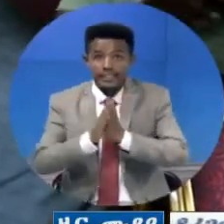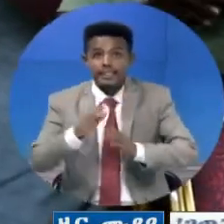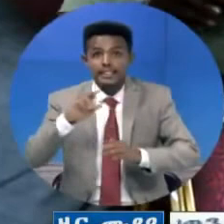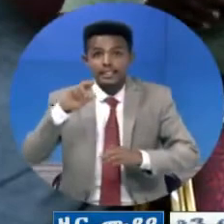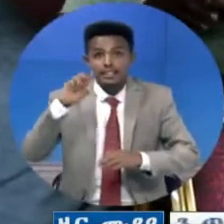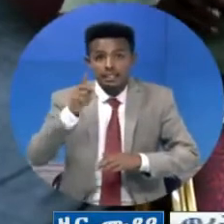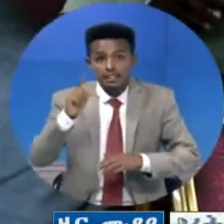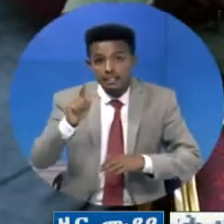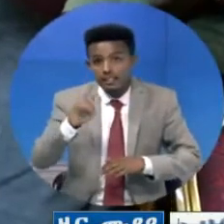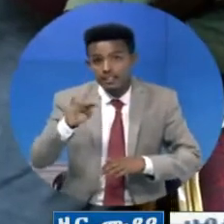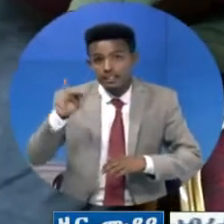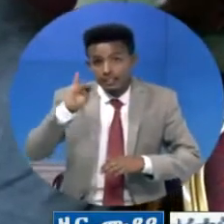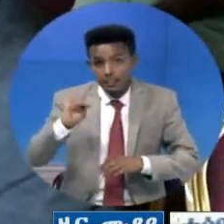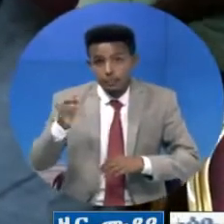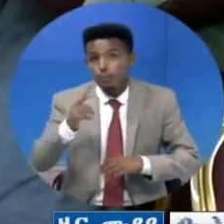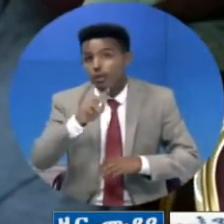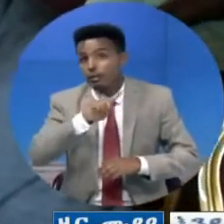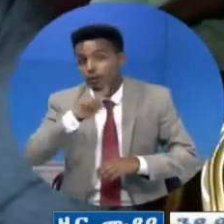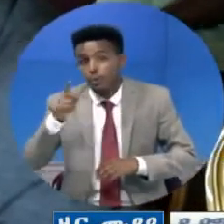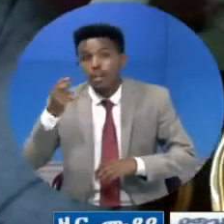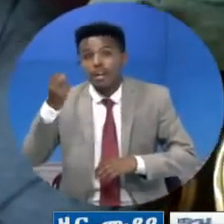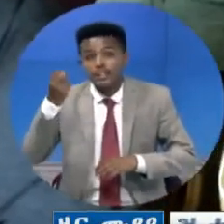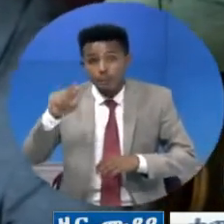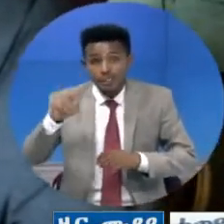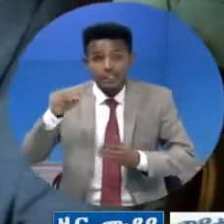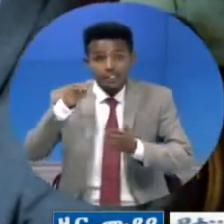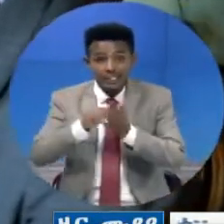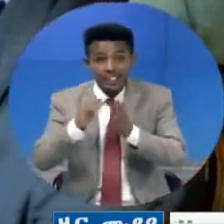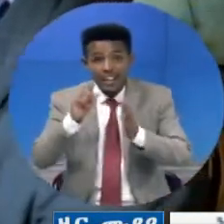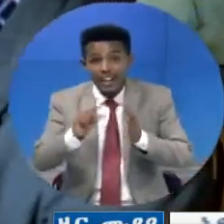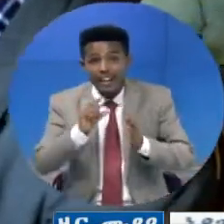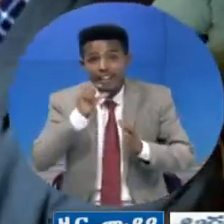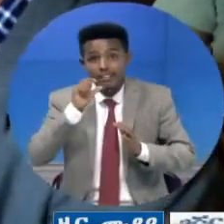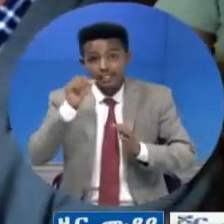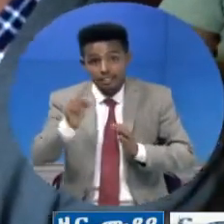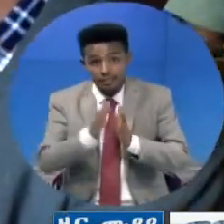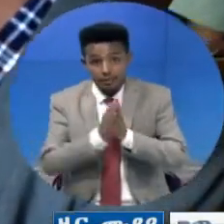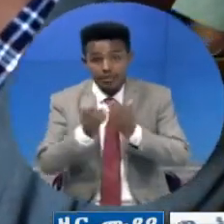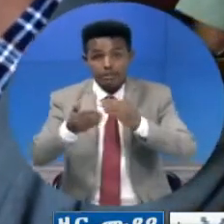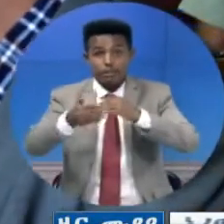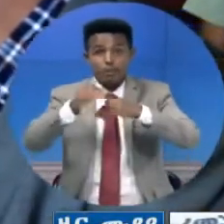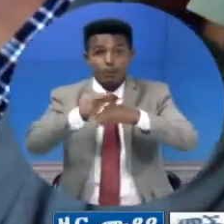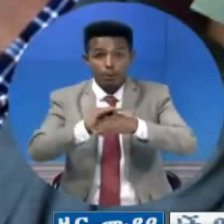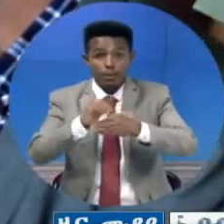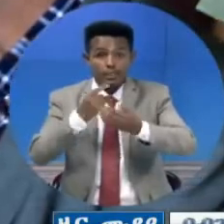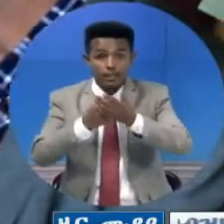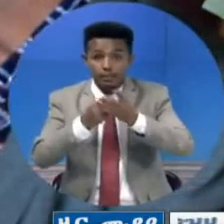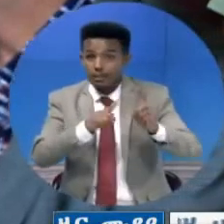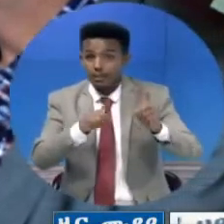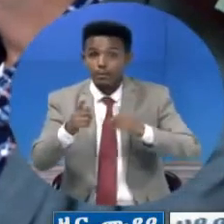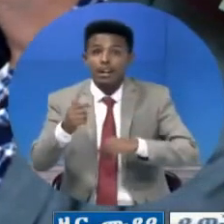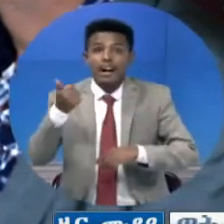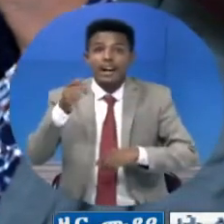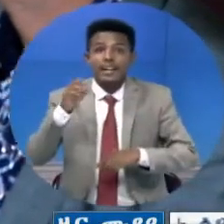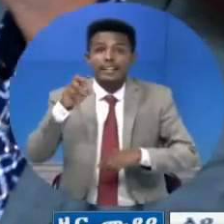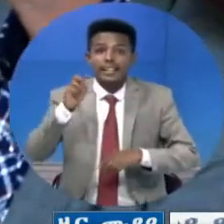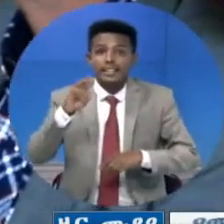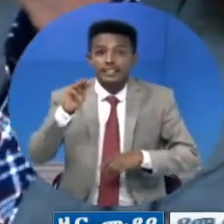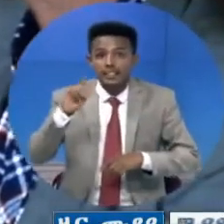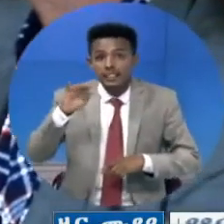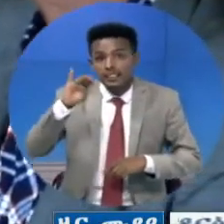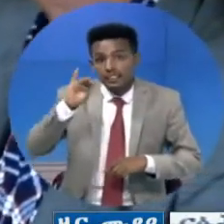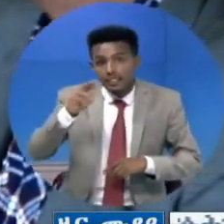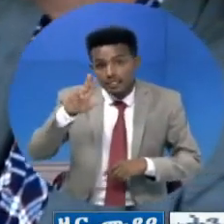ወደ 112000 ያላነሰ ሄክታር በዚህ አረም ተወሯል። ሌላው አቀንጭራ ነው። አቀንጭራ በጣም